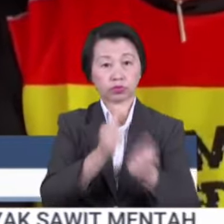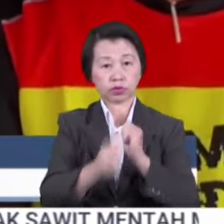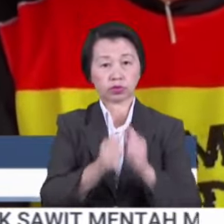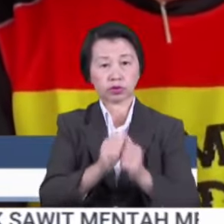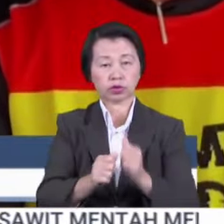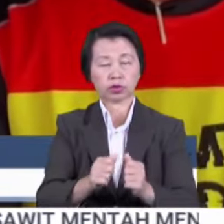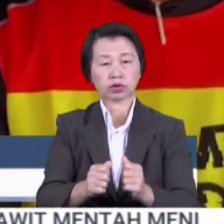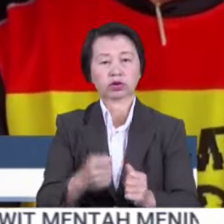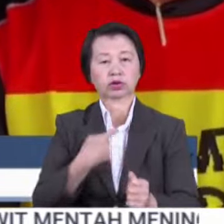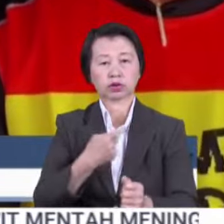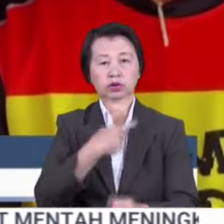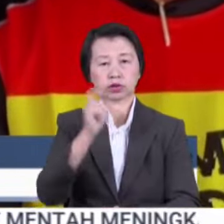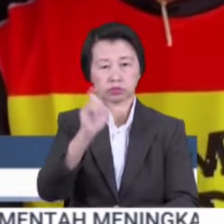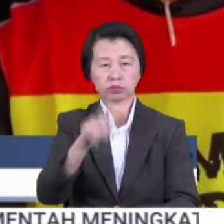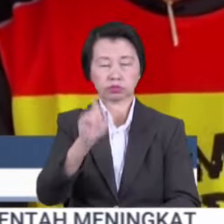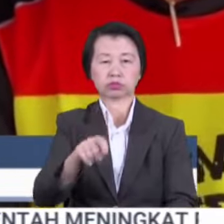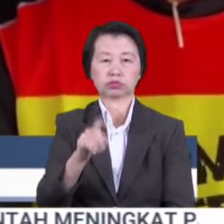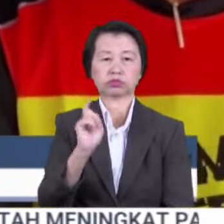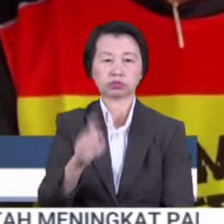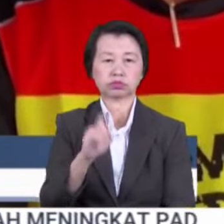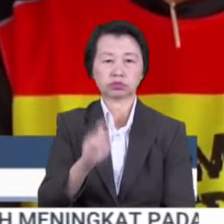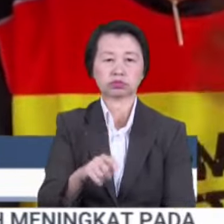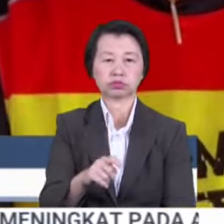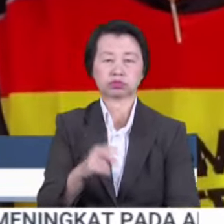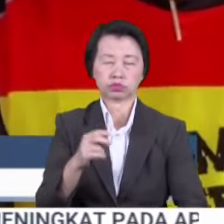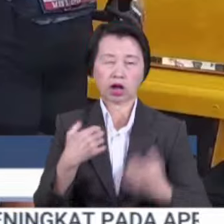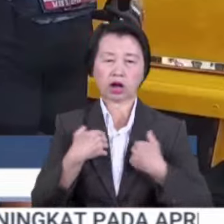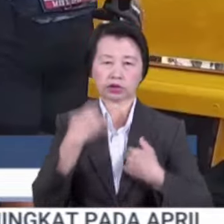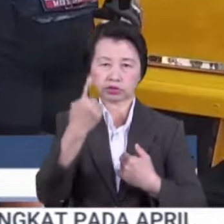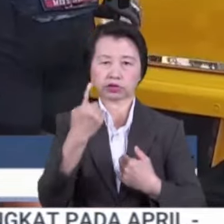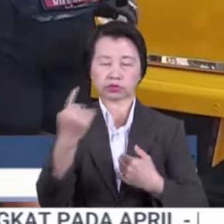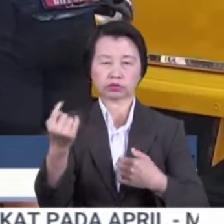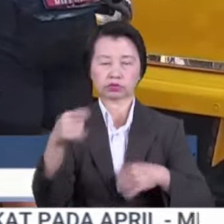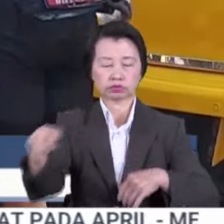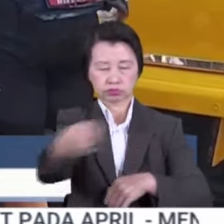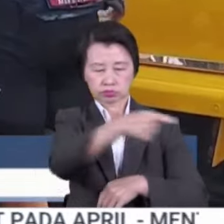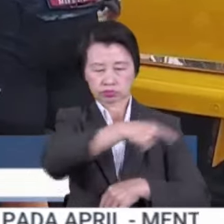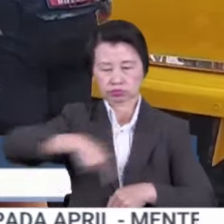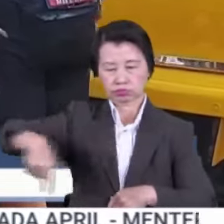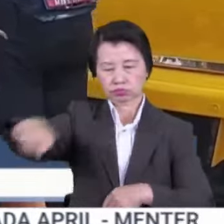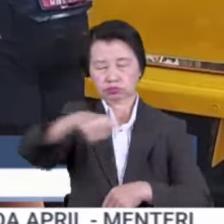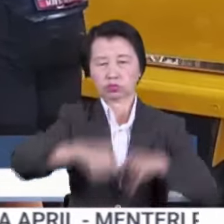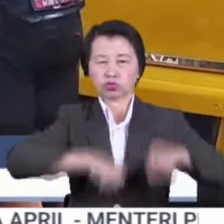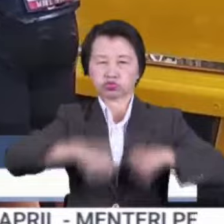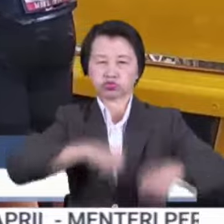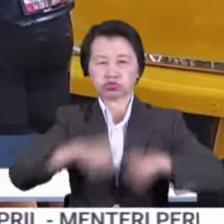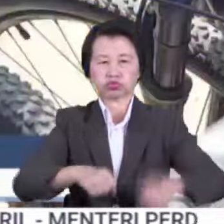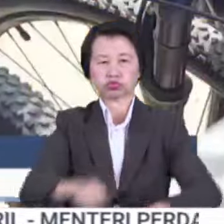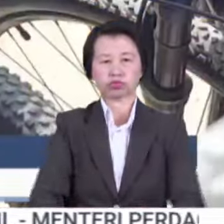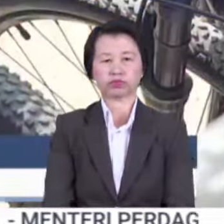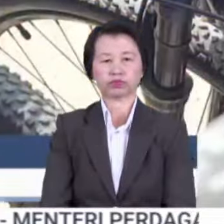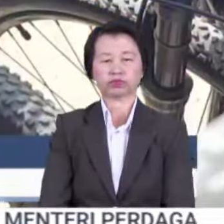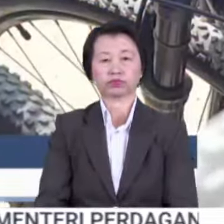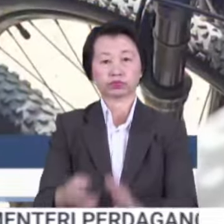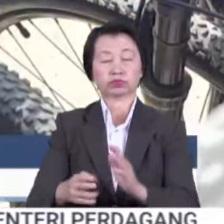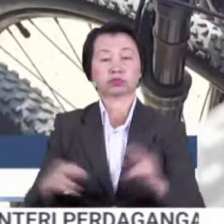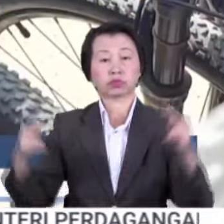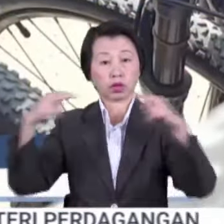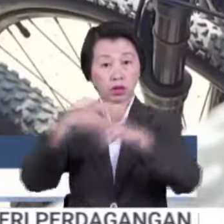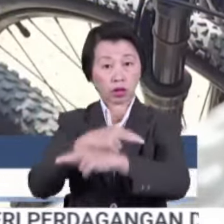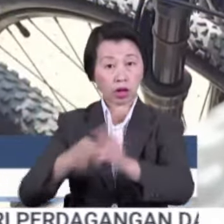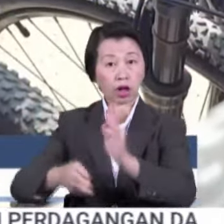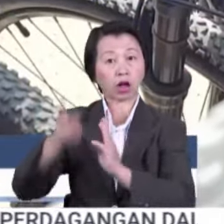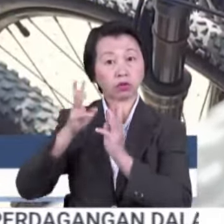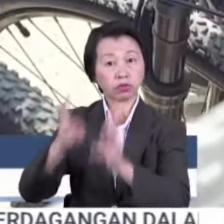keseluruhan kita perlulah eh nominal 1 Begitu juga dengan acara berbasis Rawa